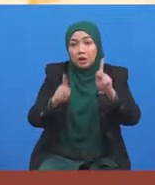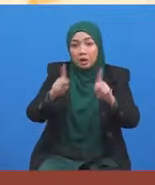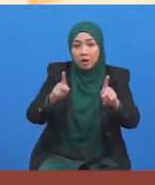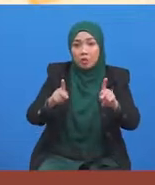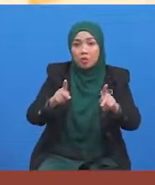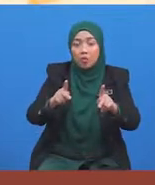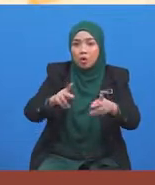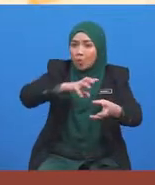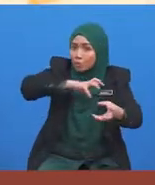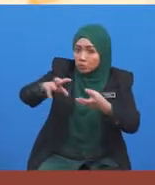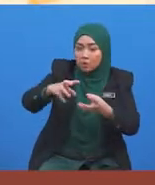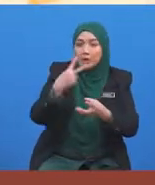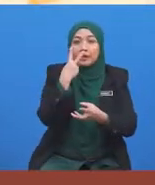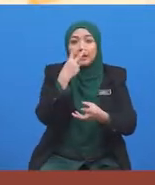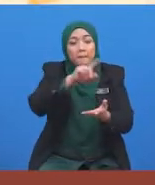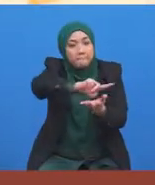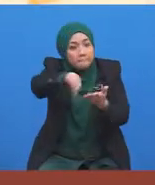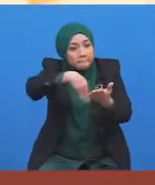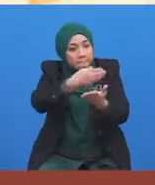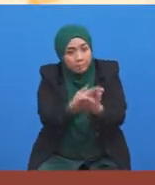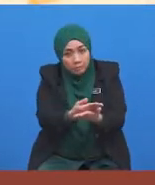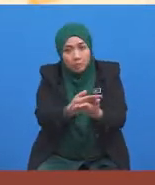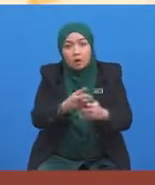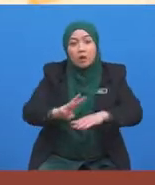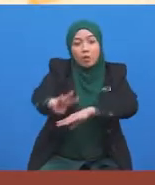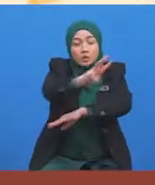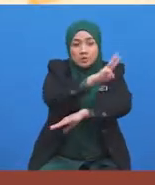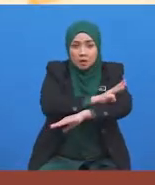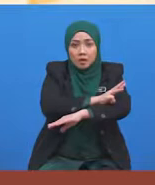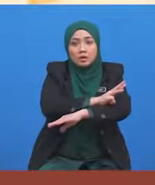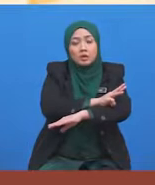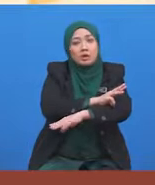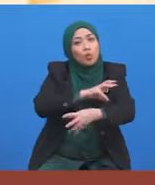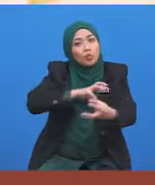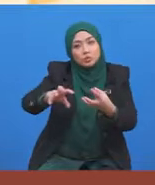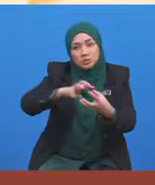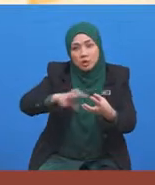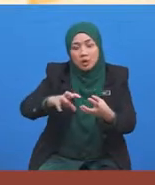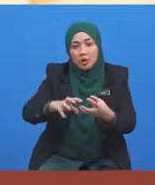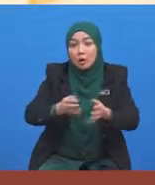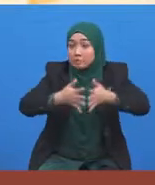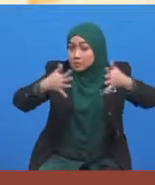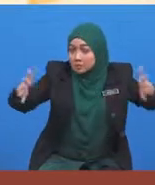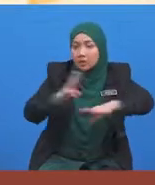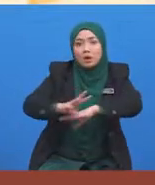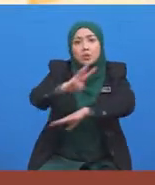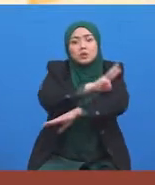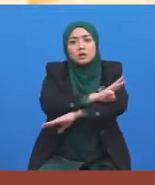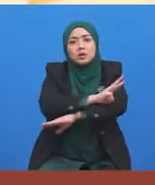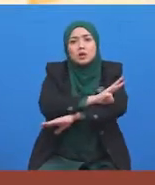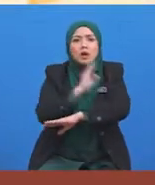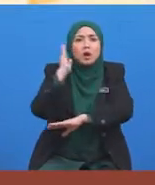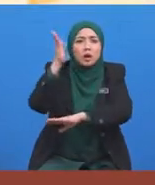tanah runtuh yang terlibat. Sekiranya besar kawasannya, maka banyaklah haiwan